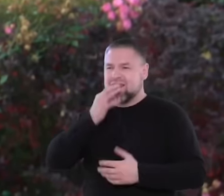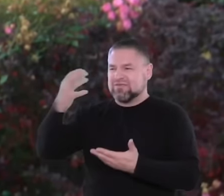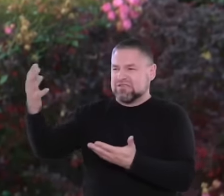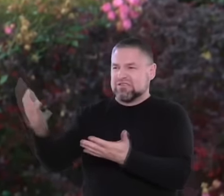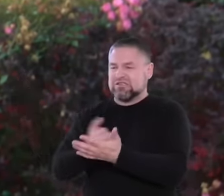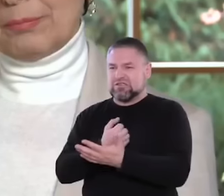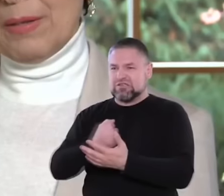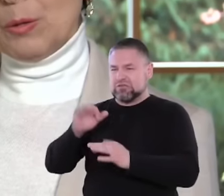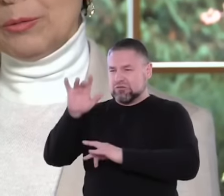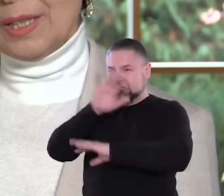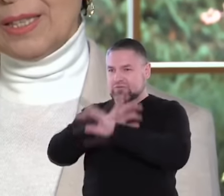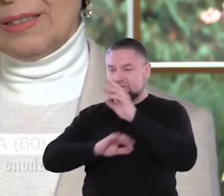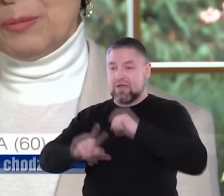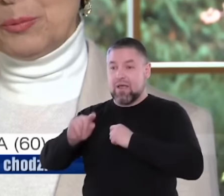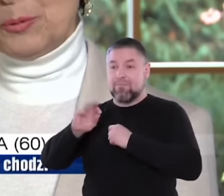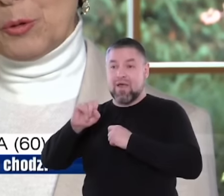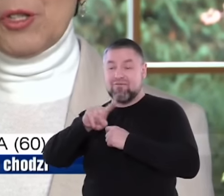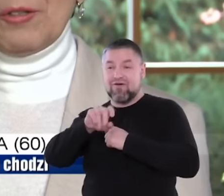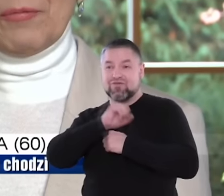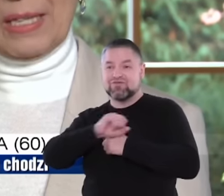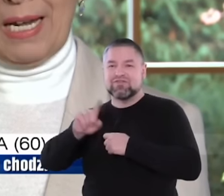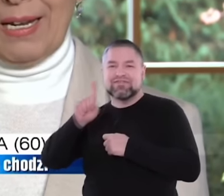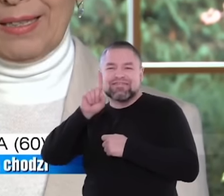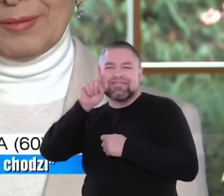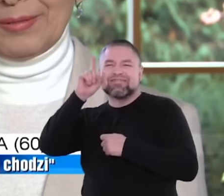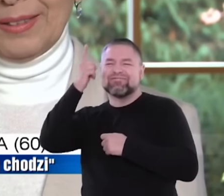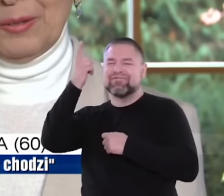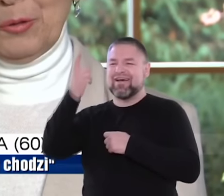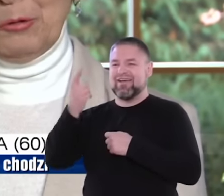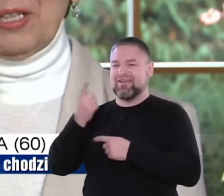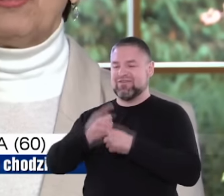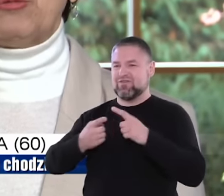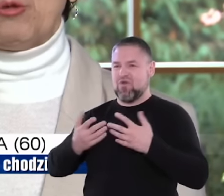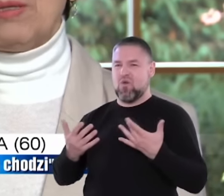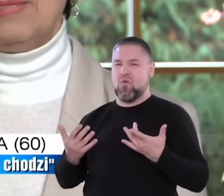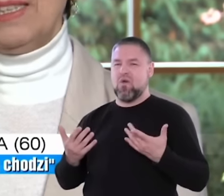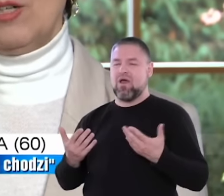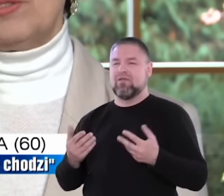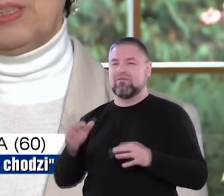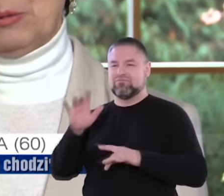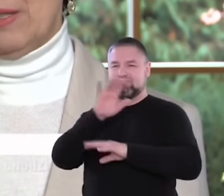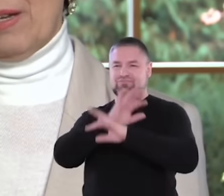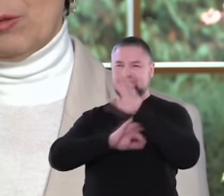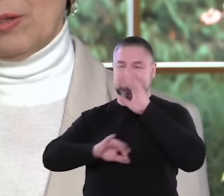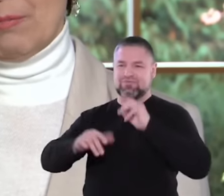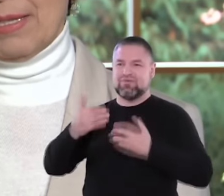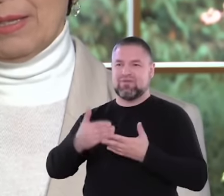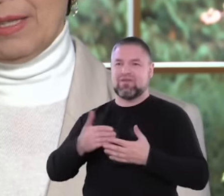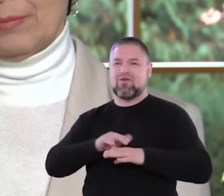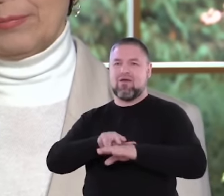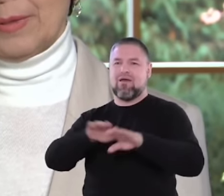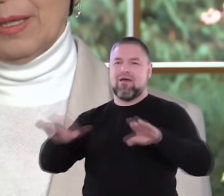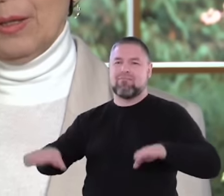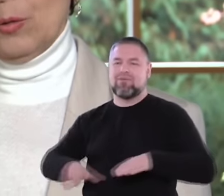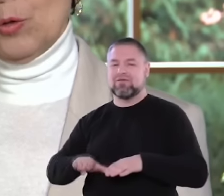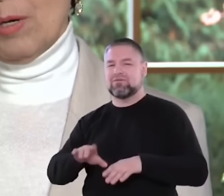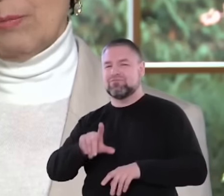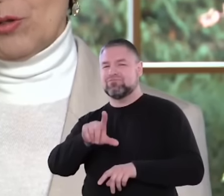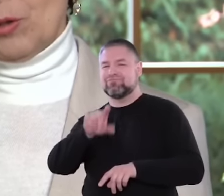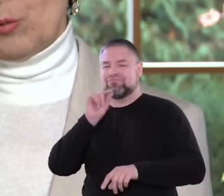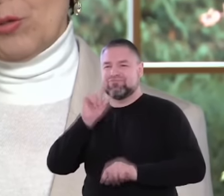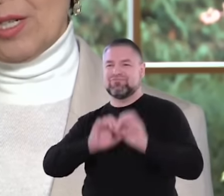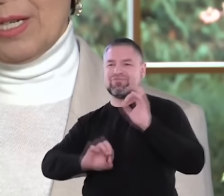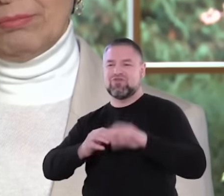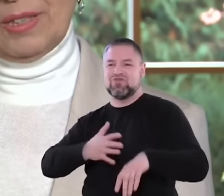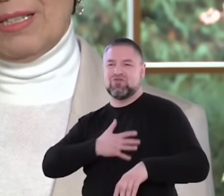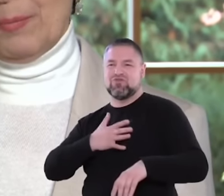zdobycz. Paweł to taki typ uroczego cwaniaka. Był łatwym łupem, dlatego wtedy podrywałam go na basenie. Czułam,